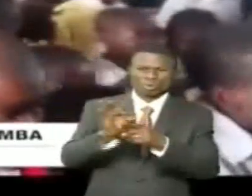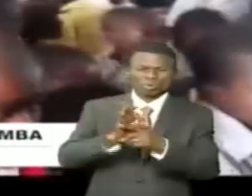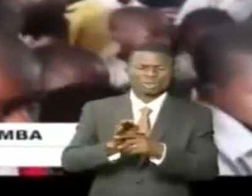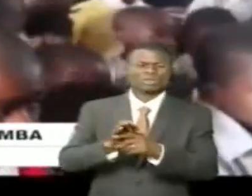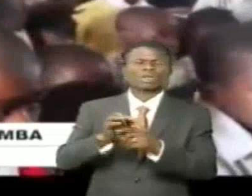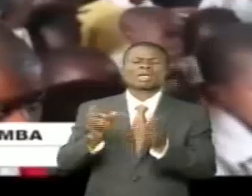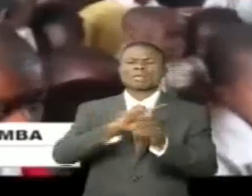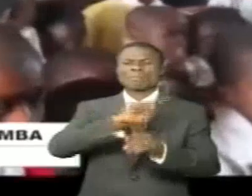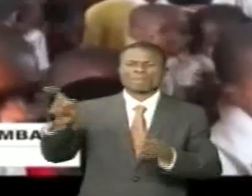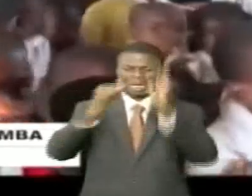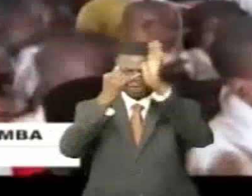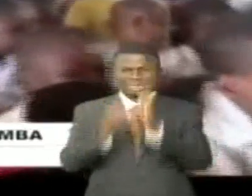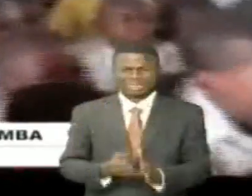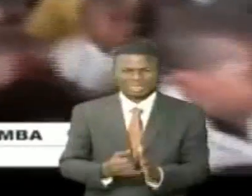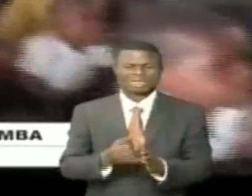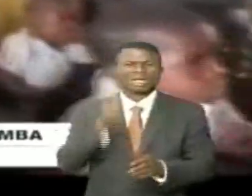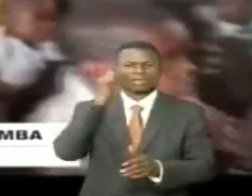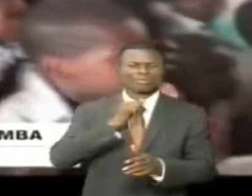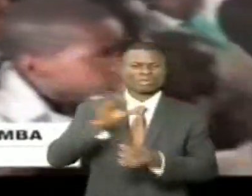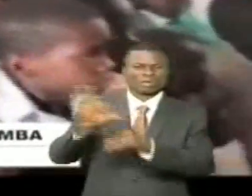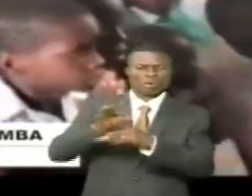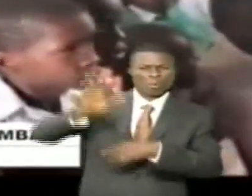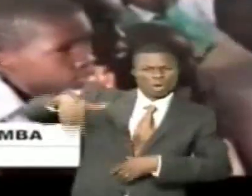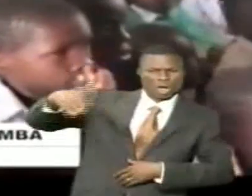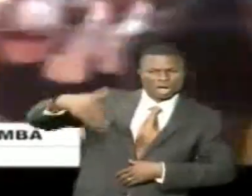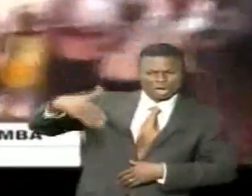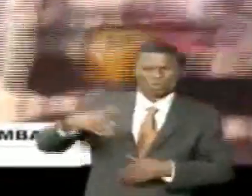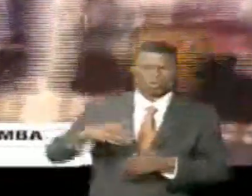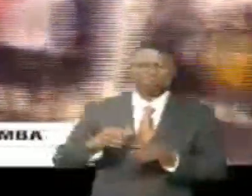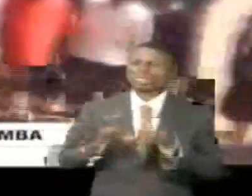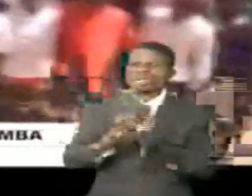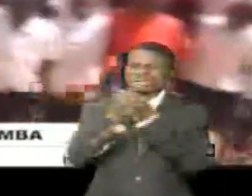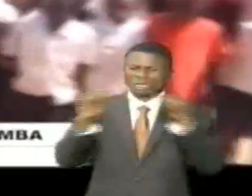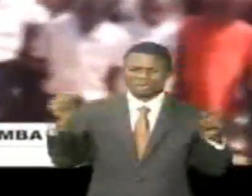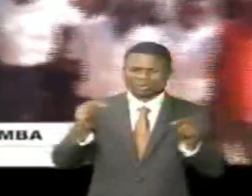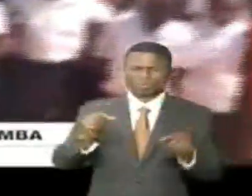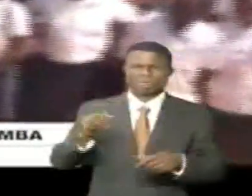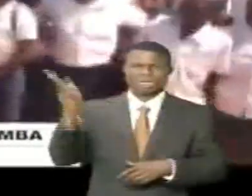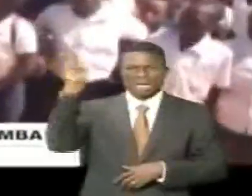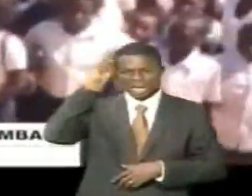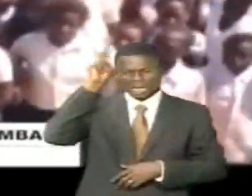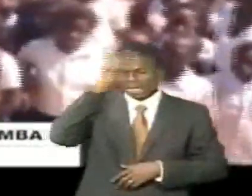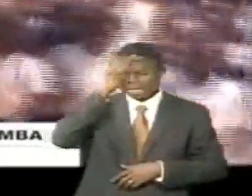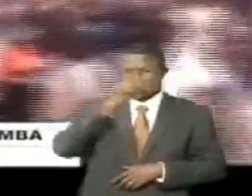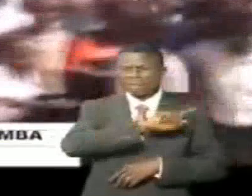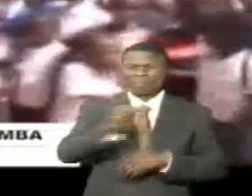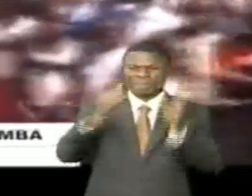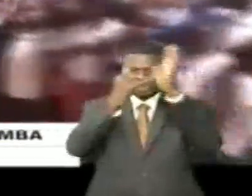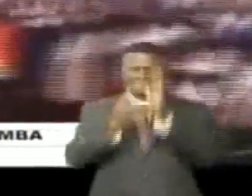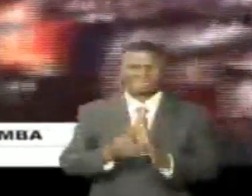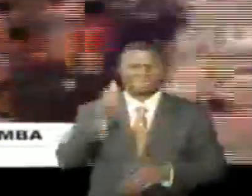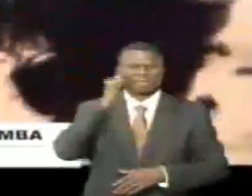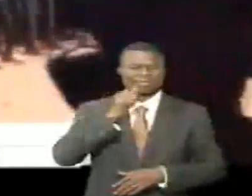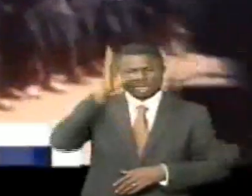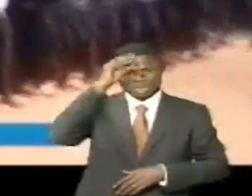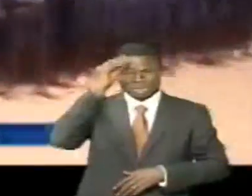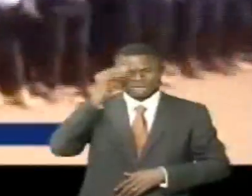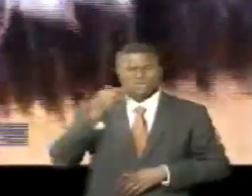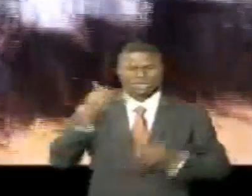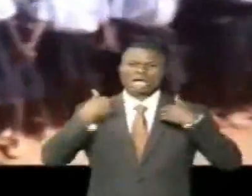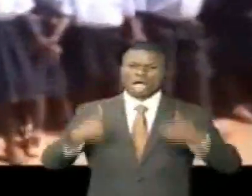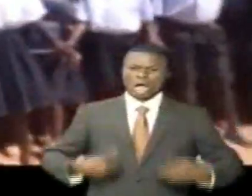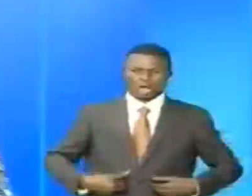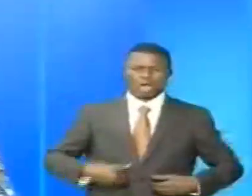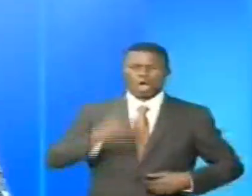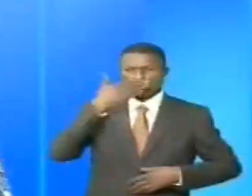couture gratuitement au Katanga, la prise en charge de 1800 filles et garçons en soins de santé, pour ne citer que